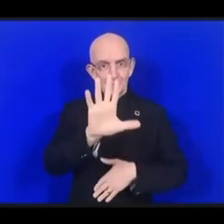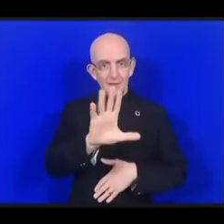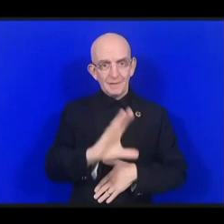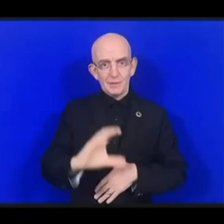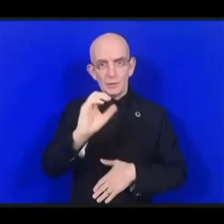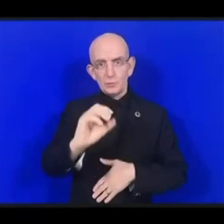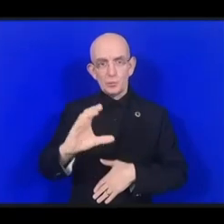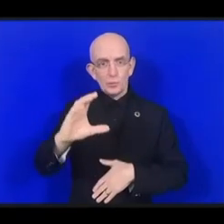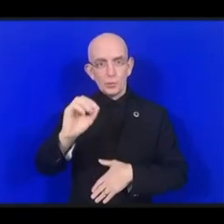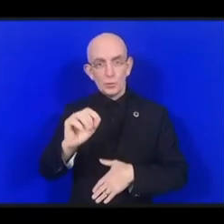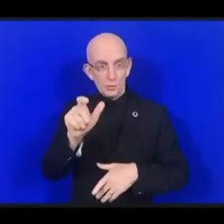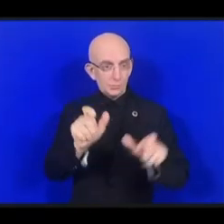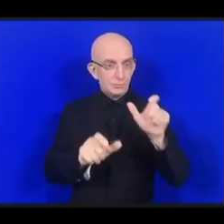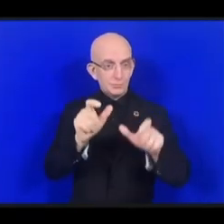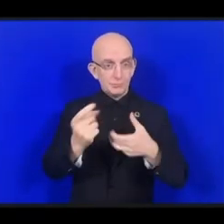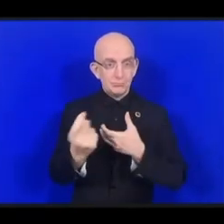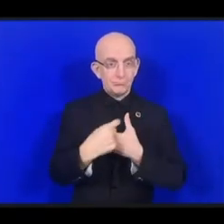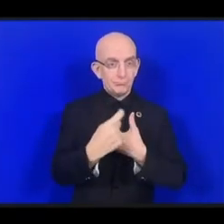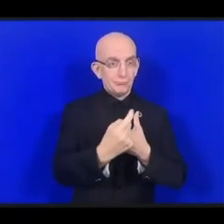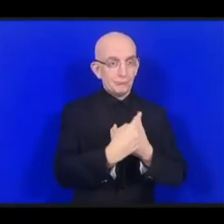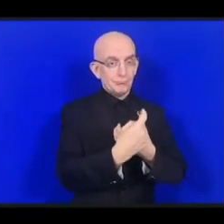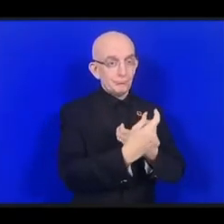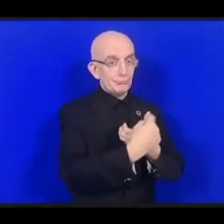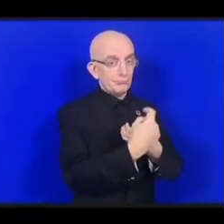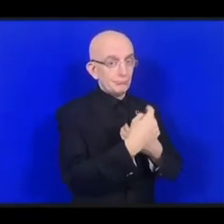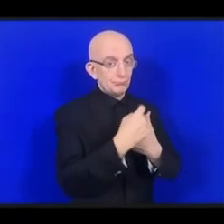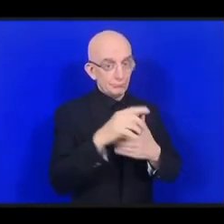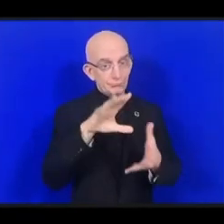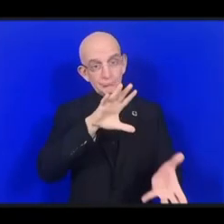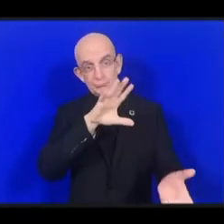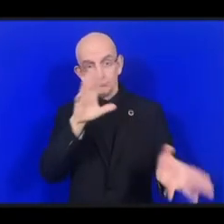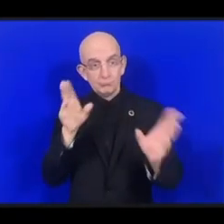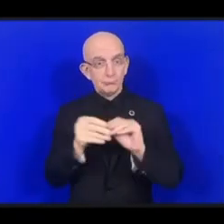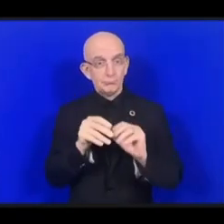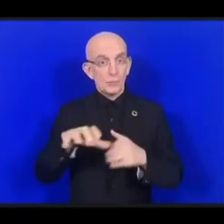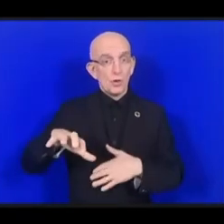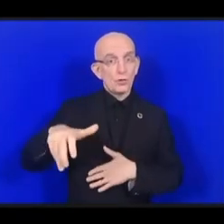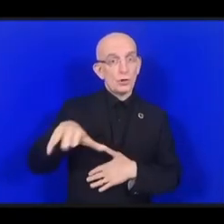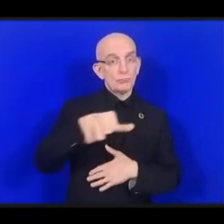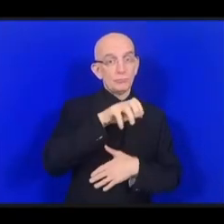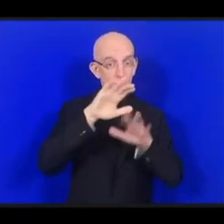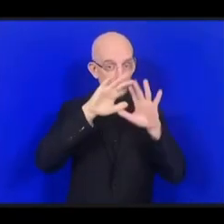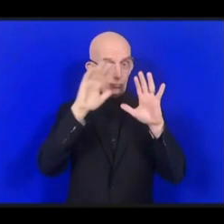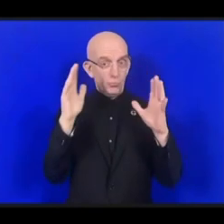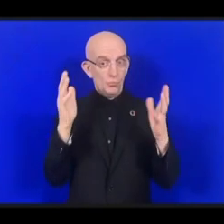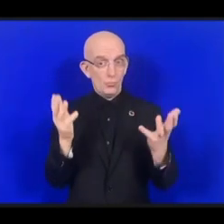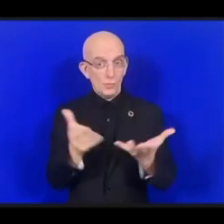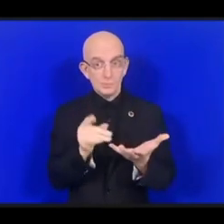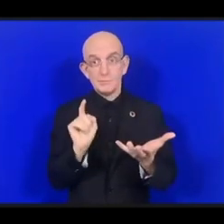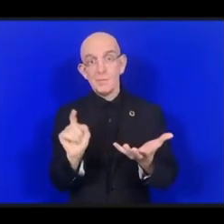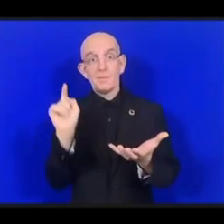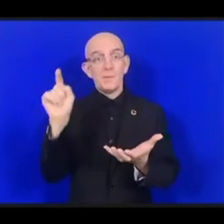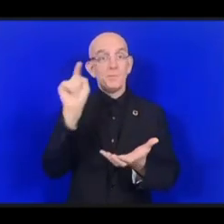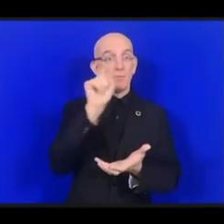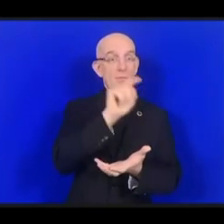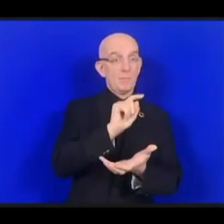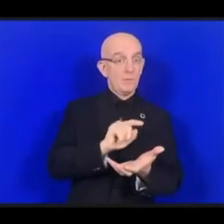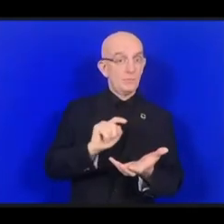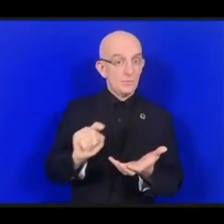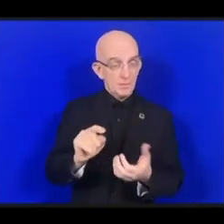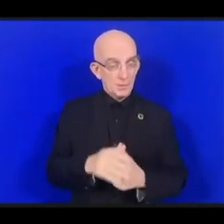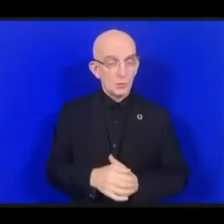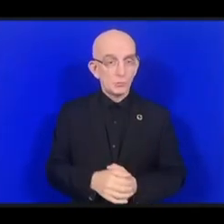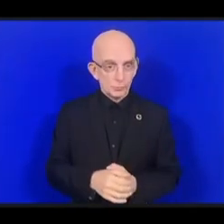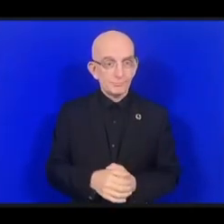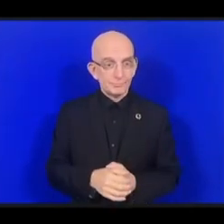から175カ国から集まっているからであります会議には100人以上の大臣